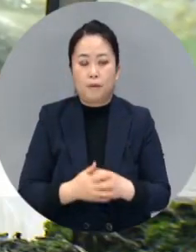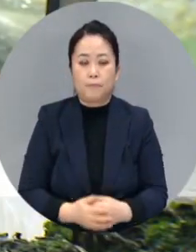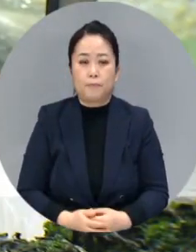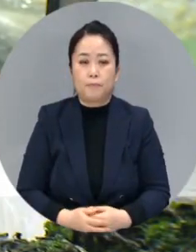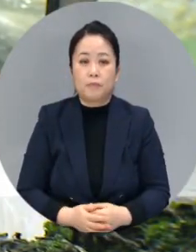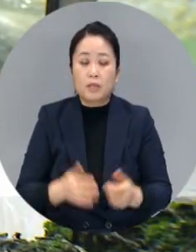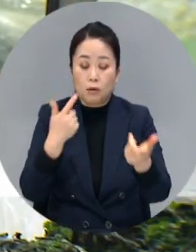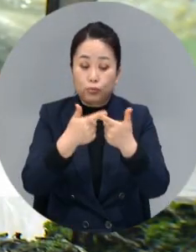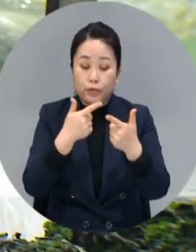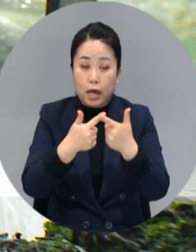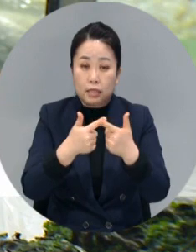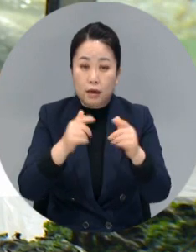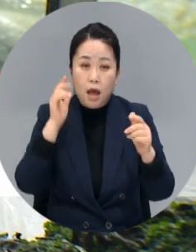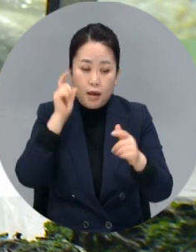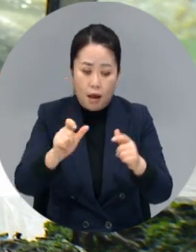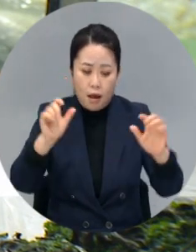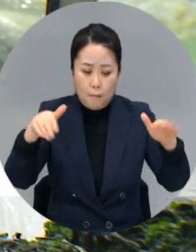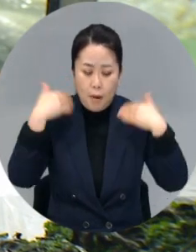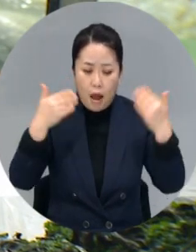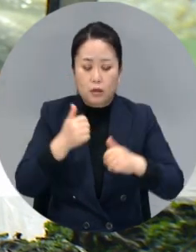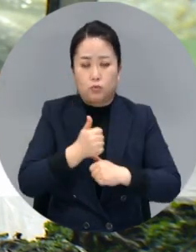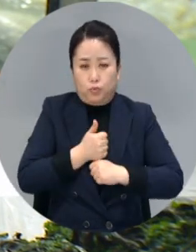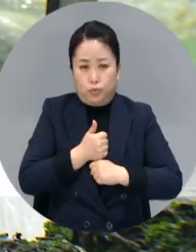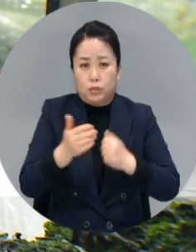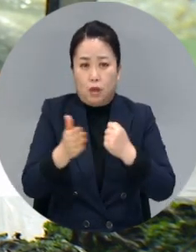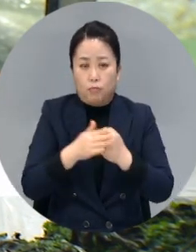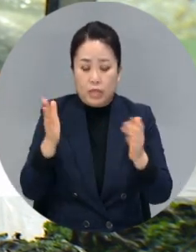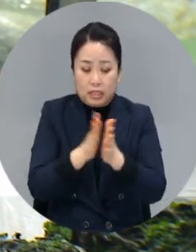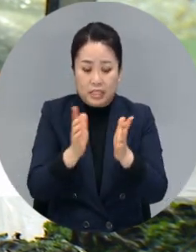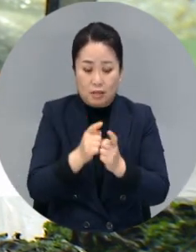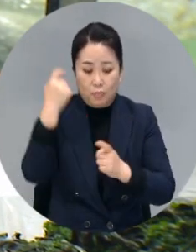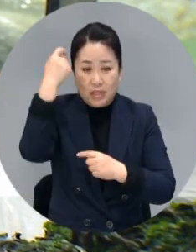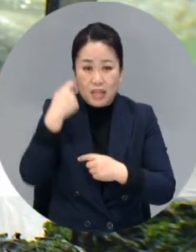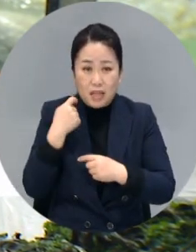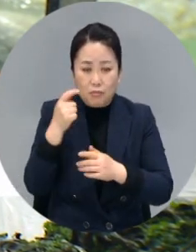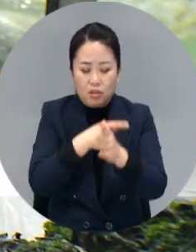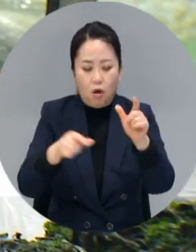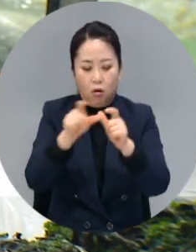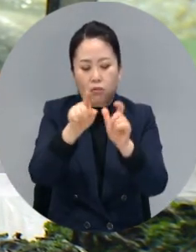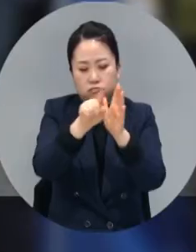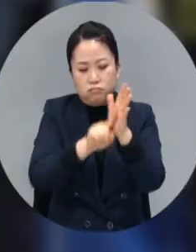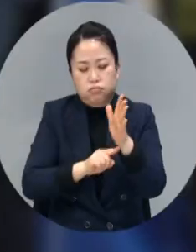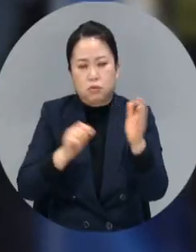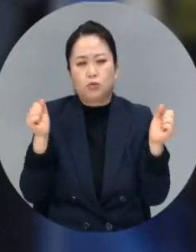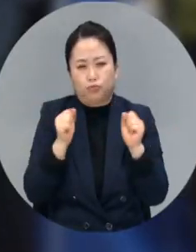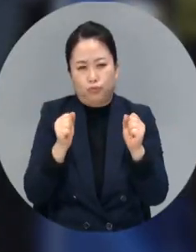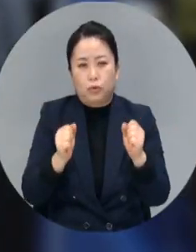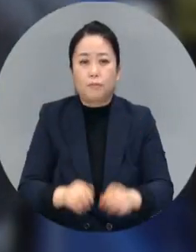부산은 강풍주의보도 내려지면서 체감온도는 더욱 떨어질 것으로 보입니다.